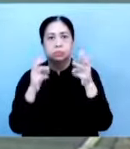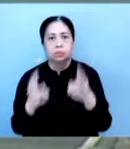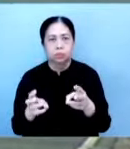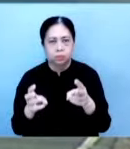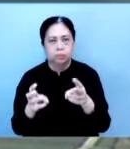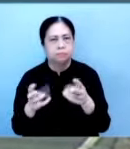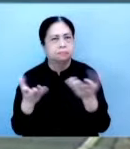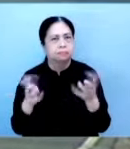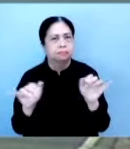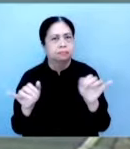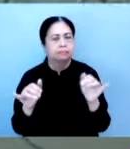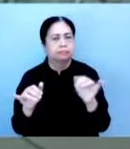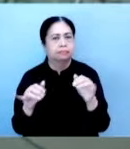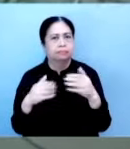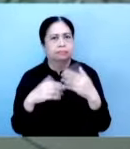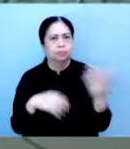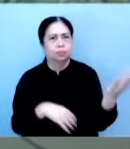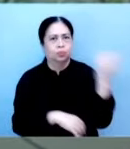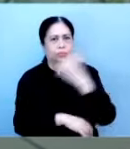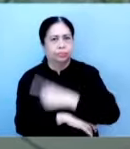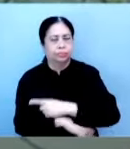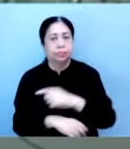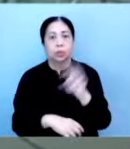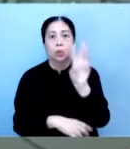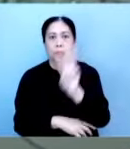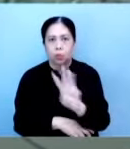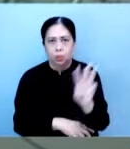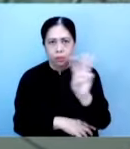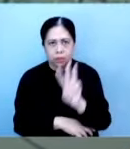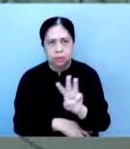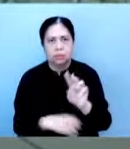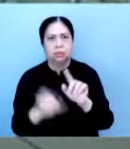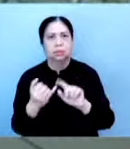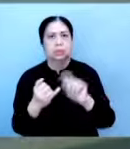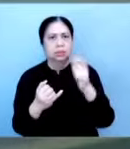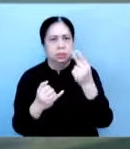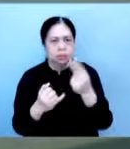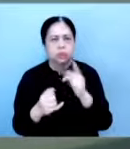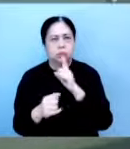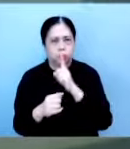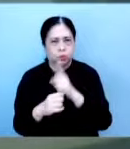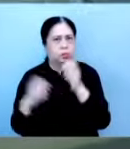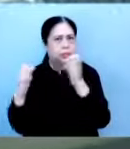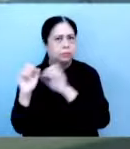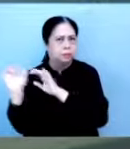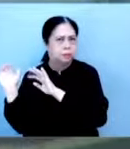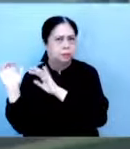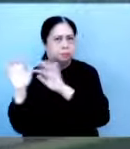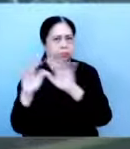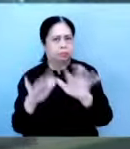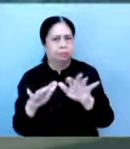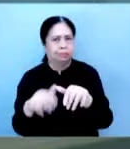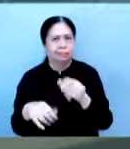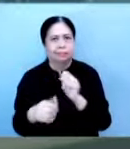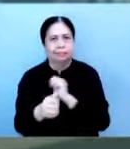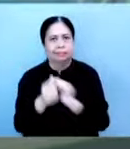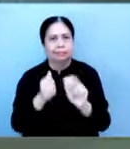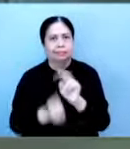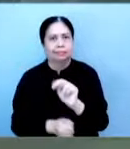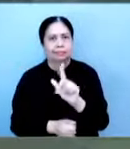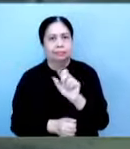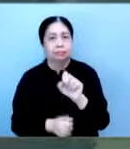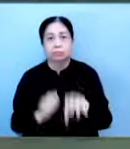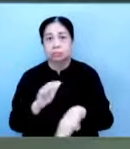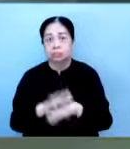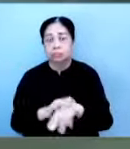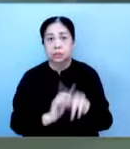trapiko ngayong araw sa mierkules Santo at hbes inaasahan ng pinakamaraming motoristang daraan ng NLEX posibleng pumalo sa higit